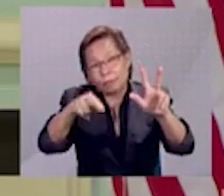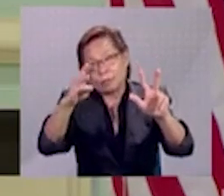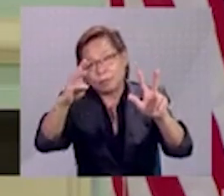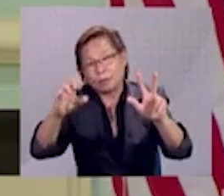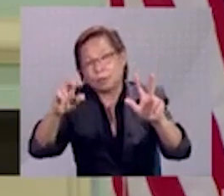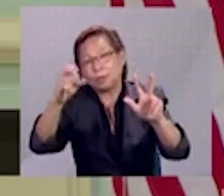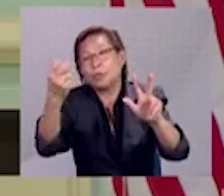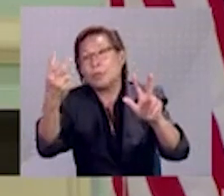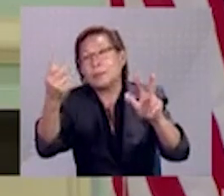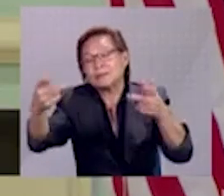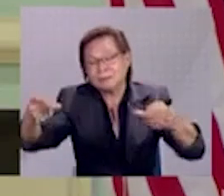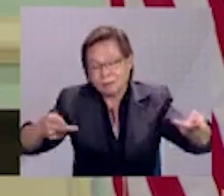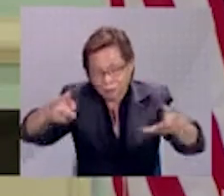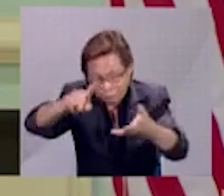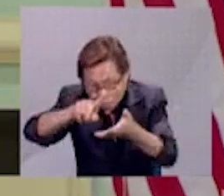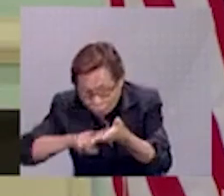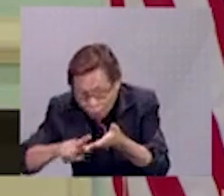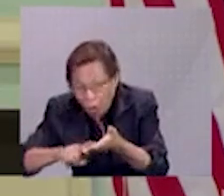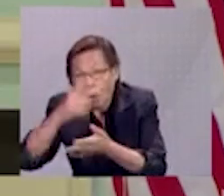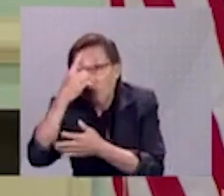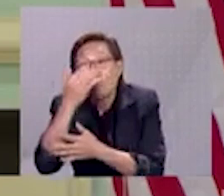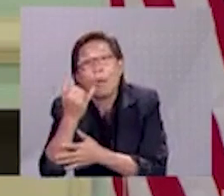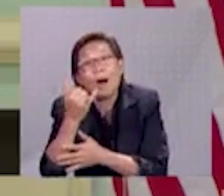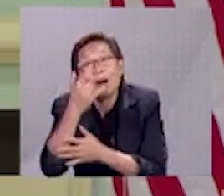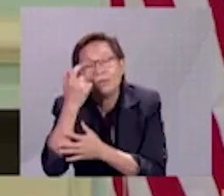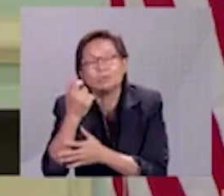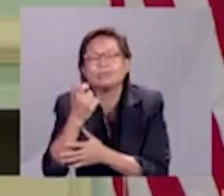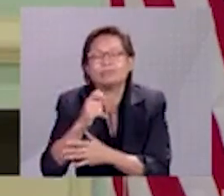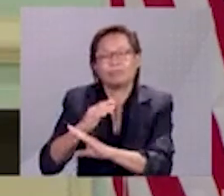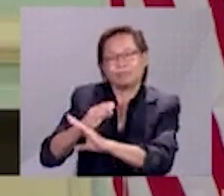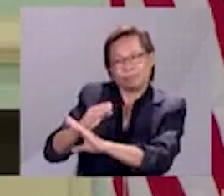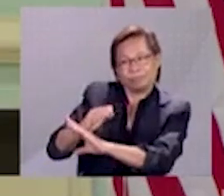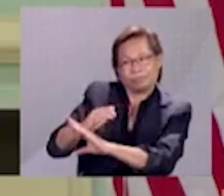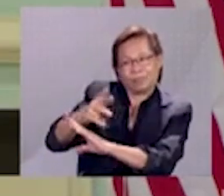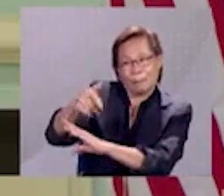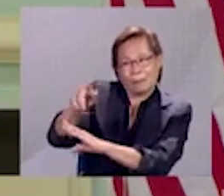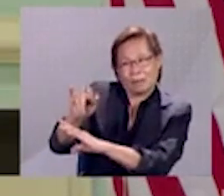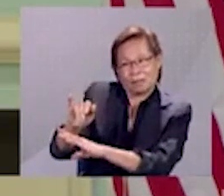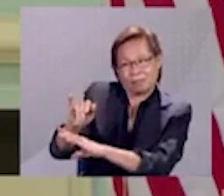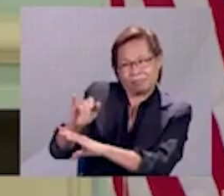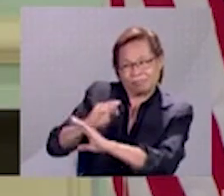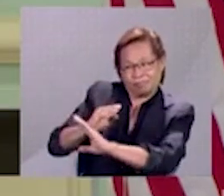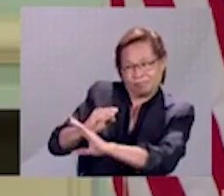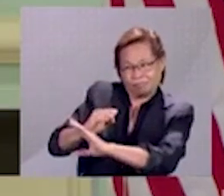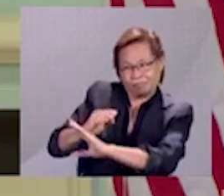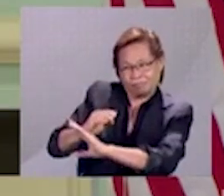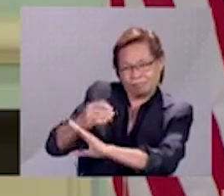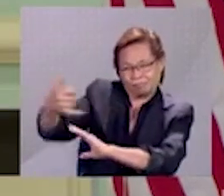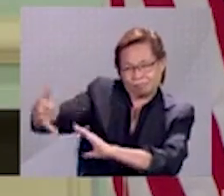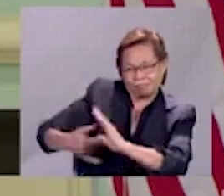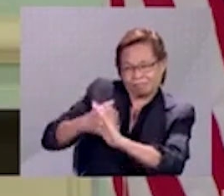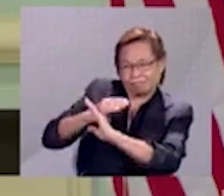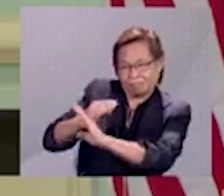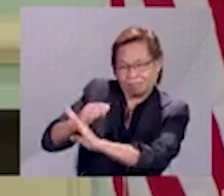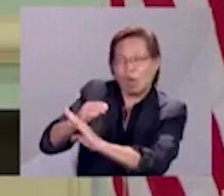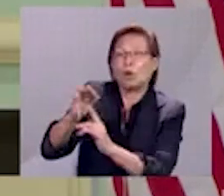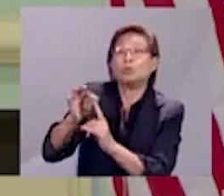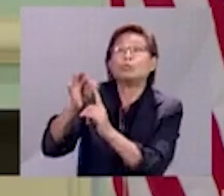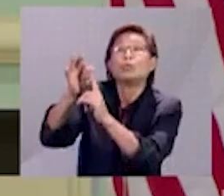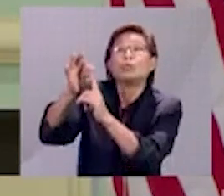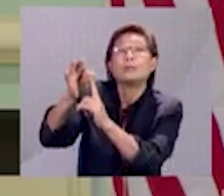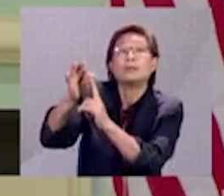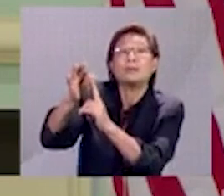38,612 kenderaan bagi mengekang kemasukan pendatang asing tanpa izin ataupun parti,